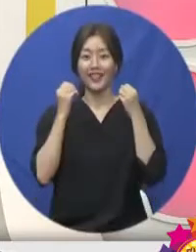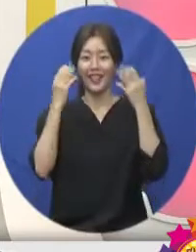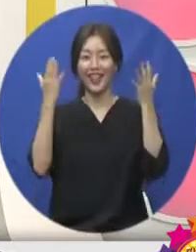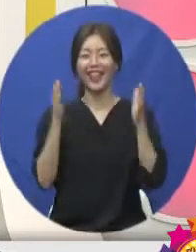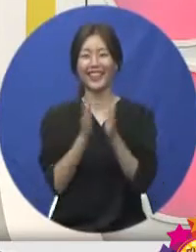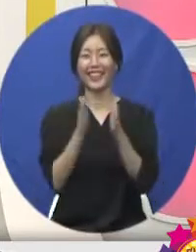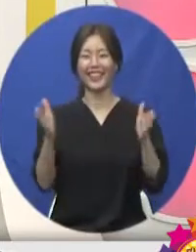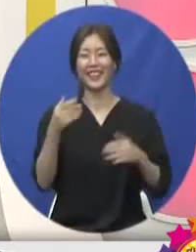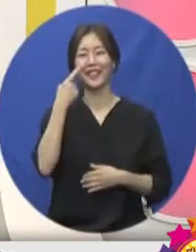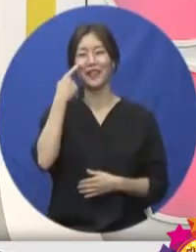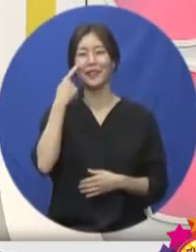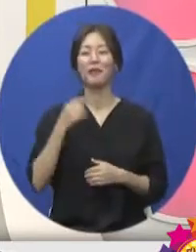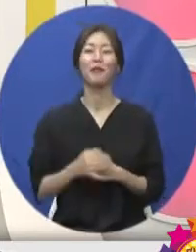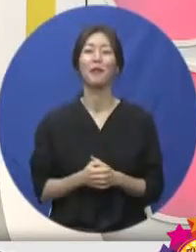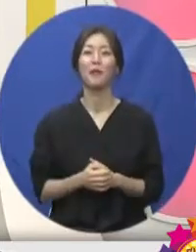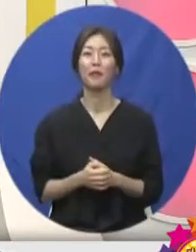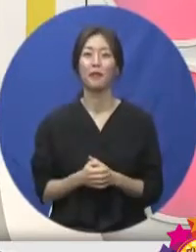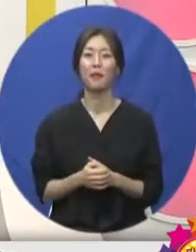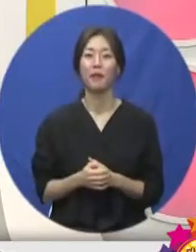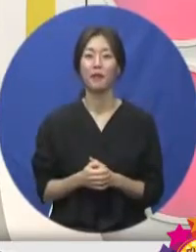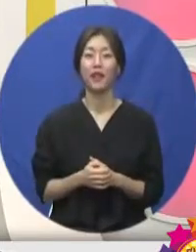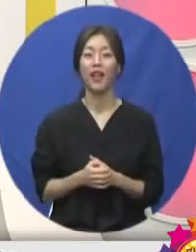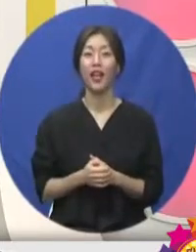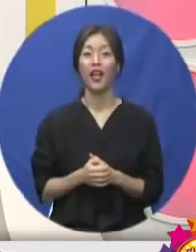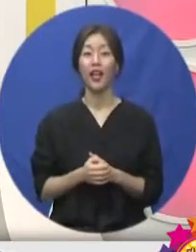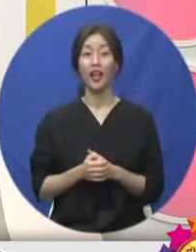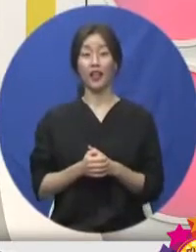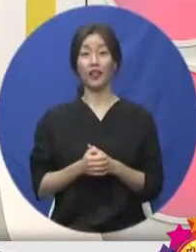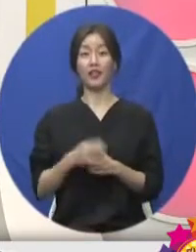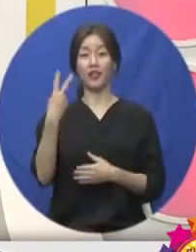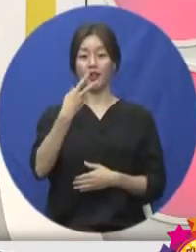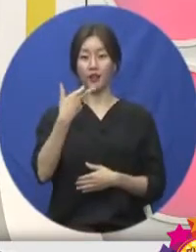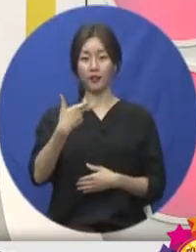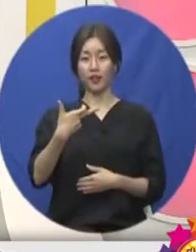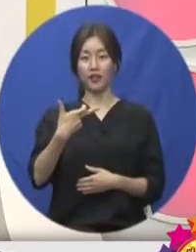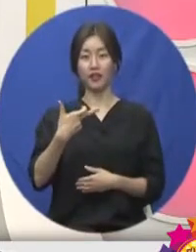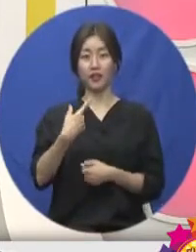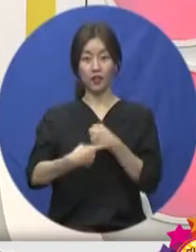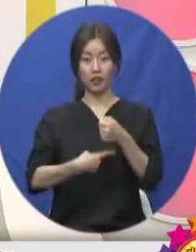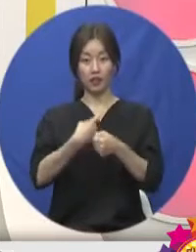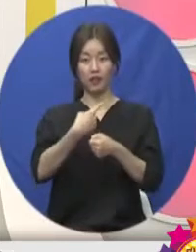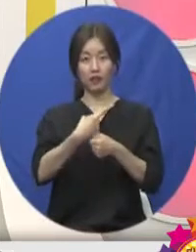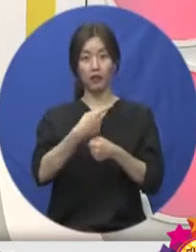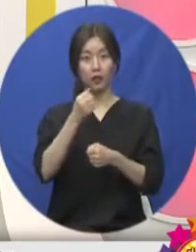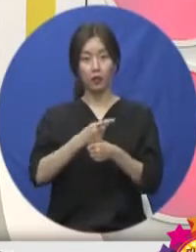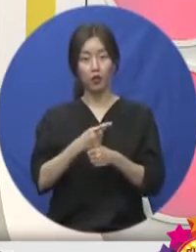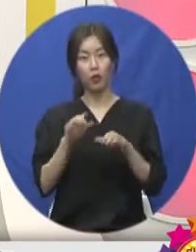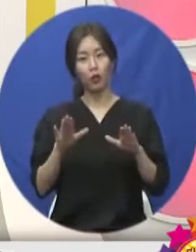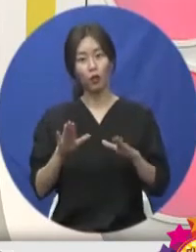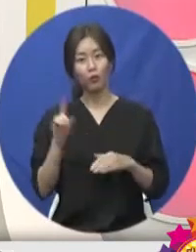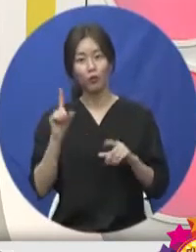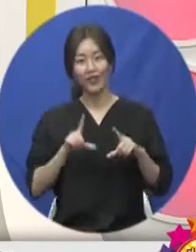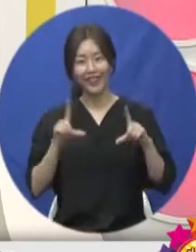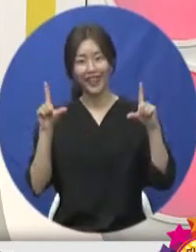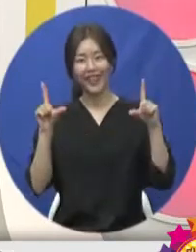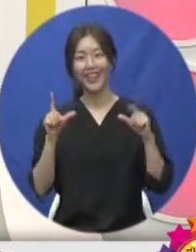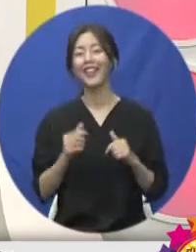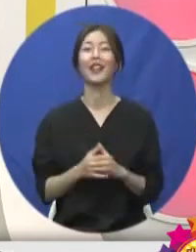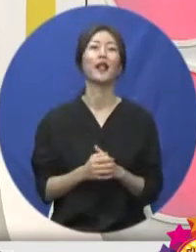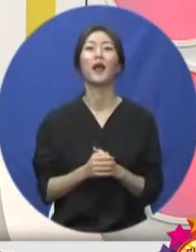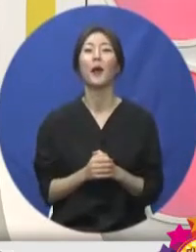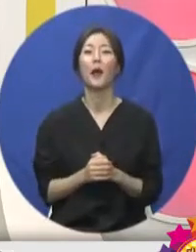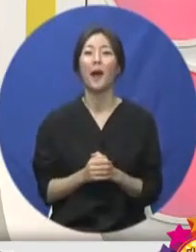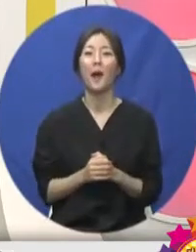시작을 해보시죠. 네, 그렇습니다. 새해가 밝았는데 벌써 예. 오늘이 무슨 날이잖아요.